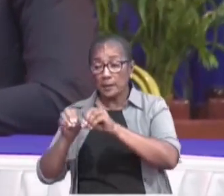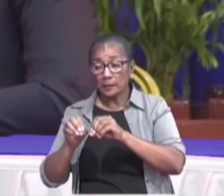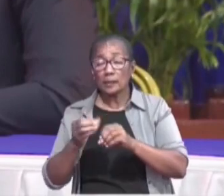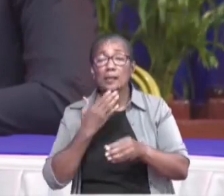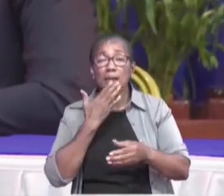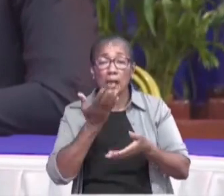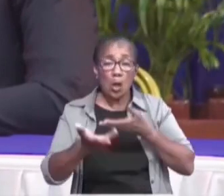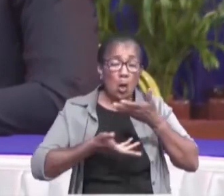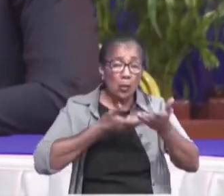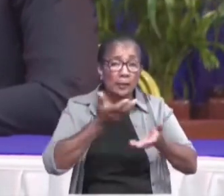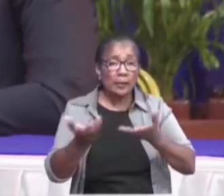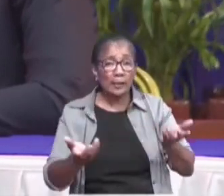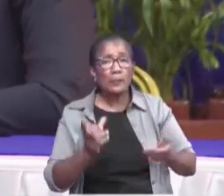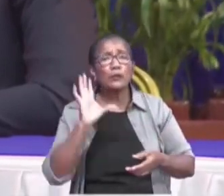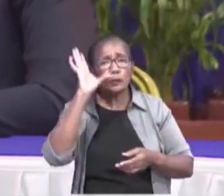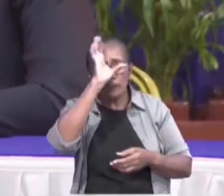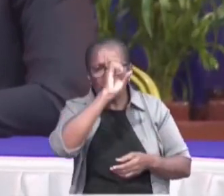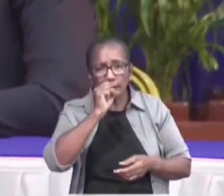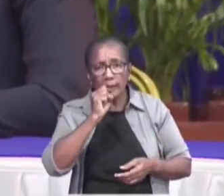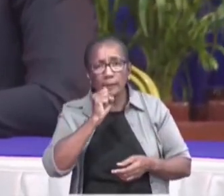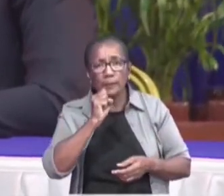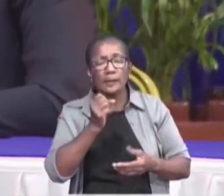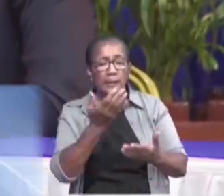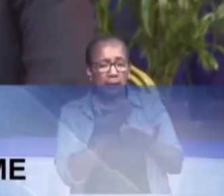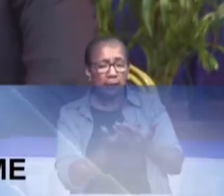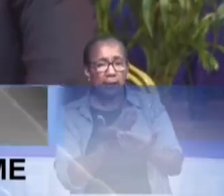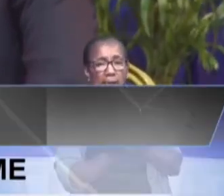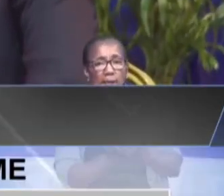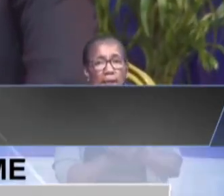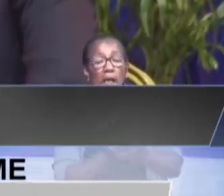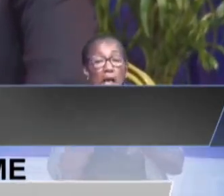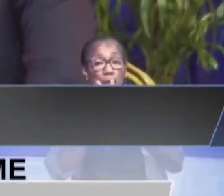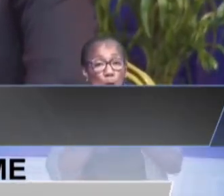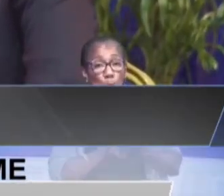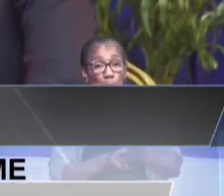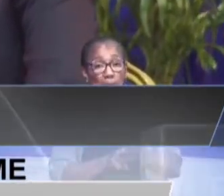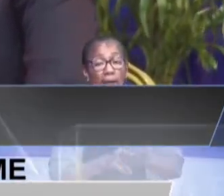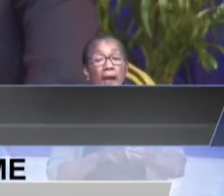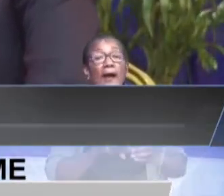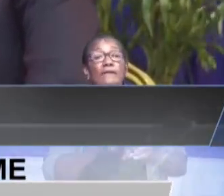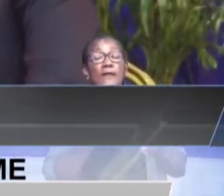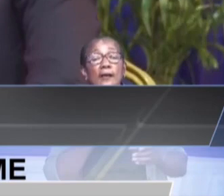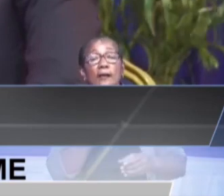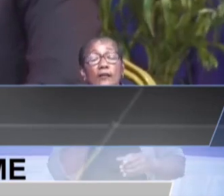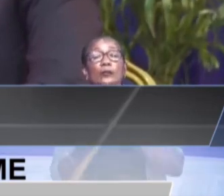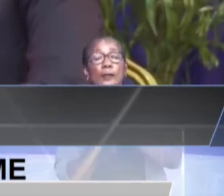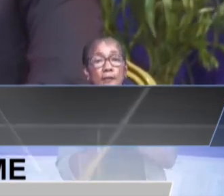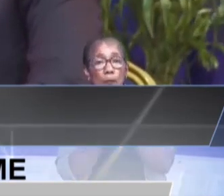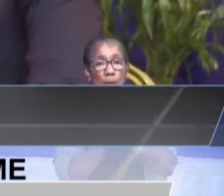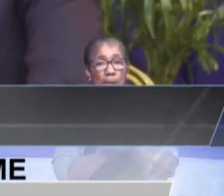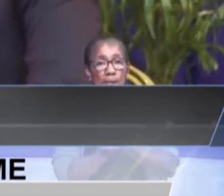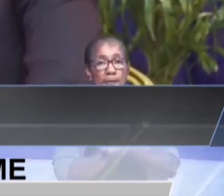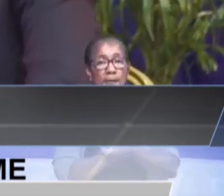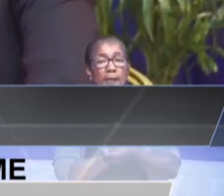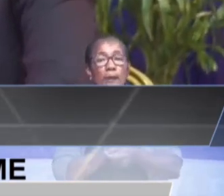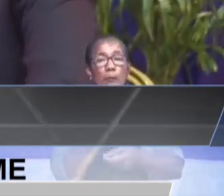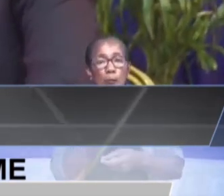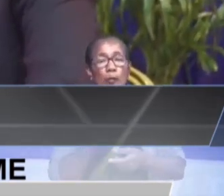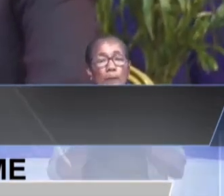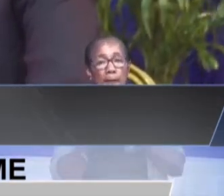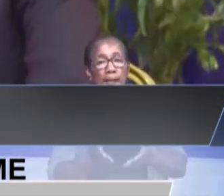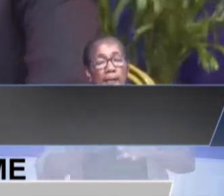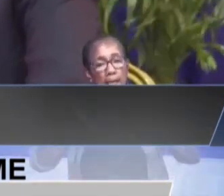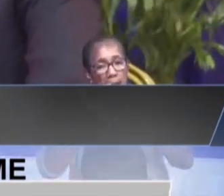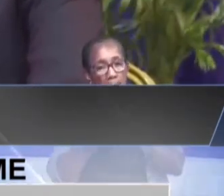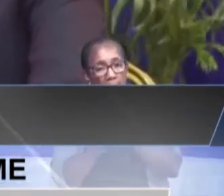aangegeven. Maar u moet begrijpen dat het in een beschikking of een staatsbesluit of een wet, afhankelijk van wat je wijzigt, ga je daar een wijziging moeten brengen. Dus alle technische